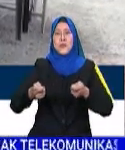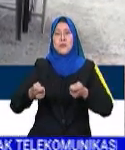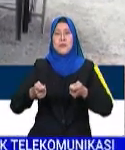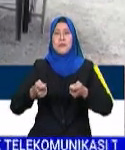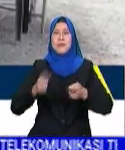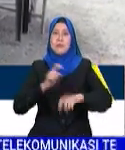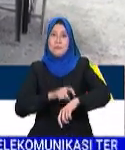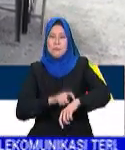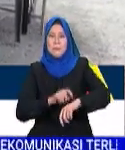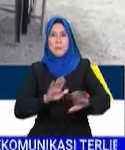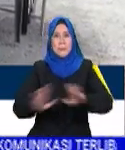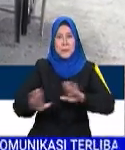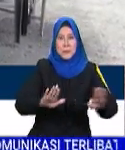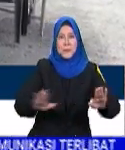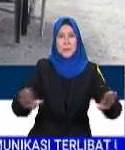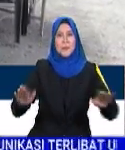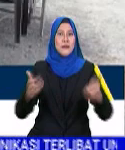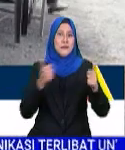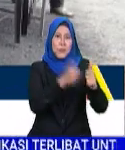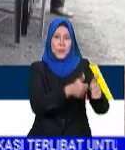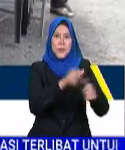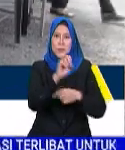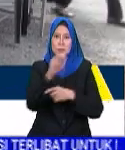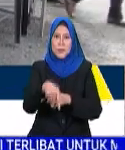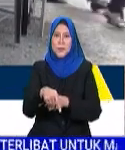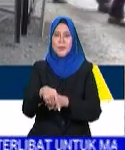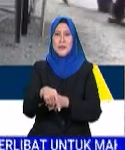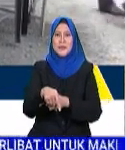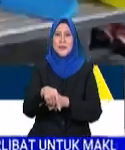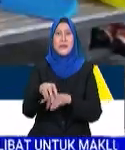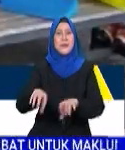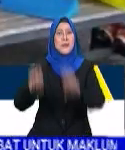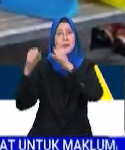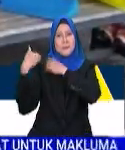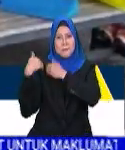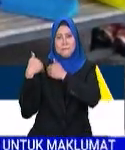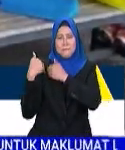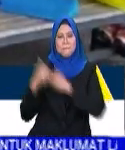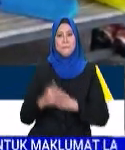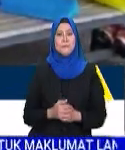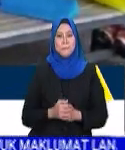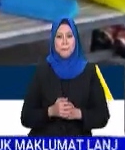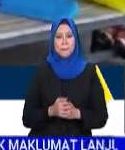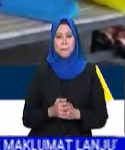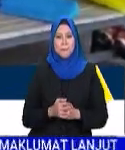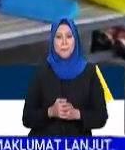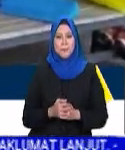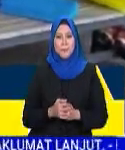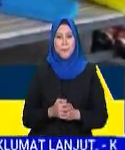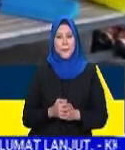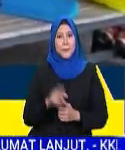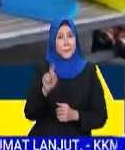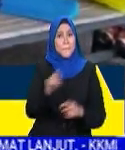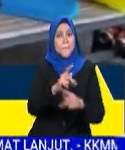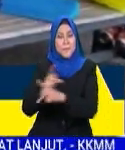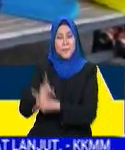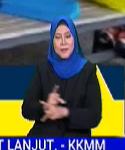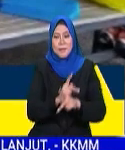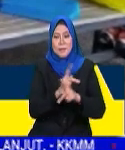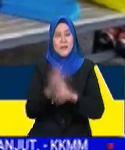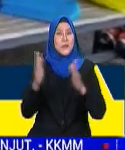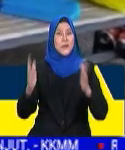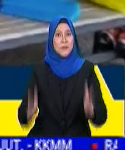dan kita kena ingatkan mereka nak SOP lagi. So kita kena main peranan lah. Ada kalanya kita nak jaga orang ramai datang